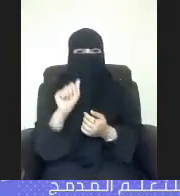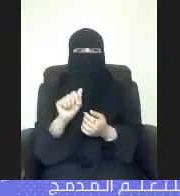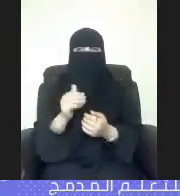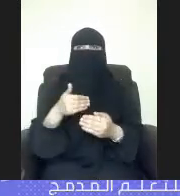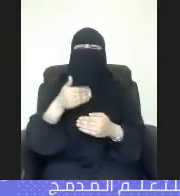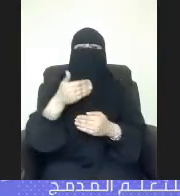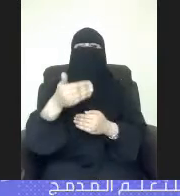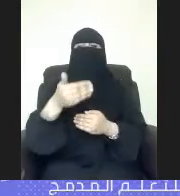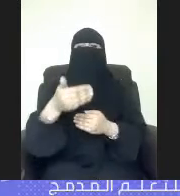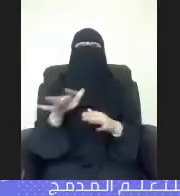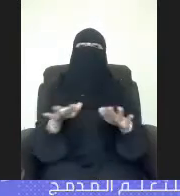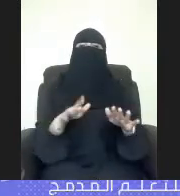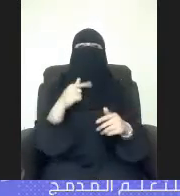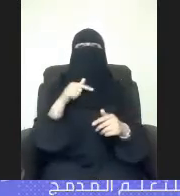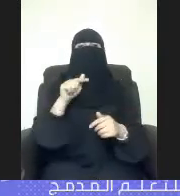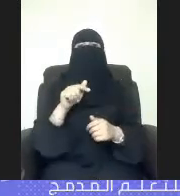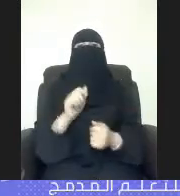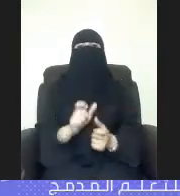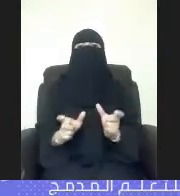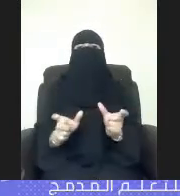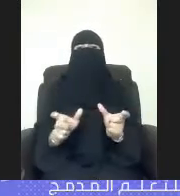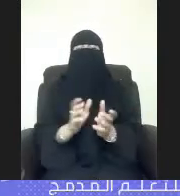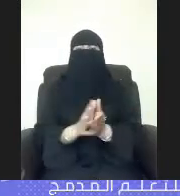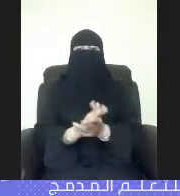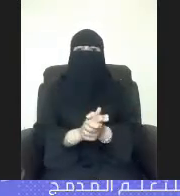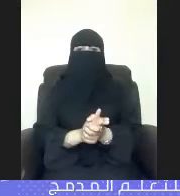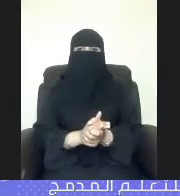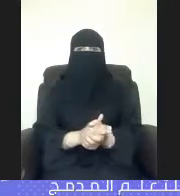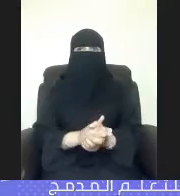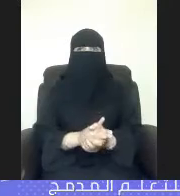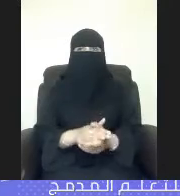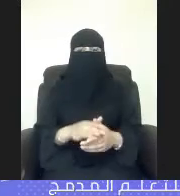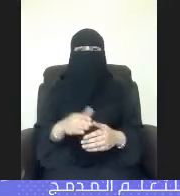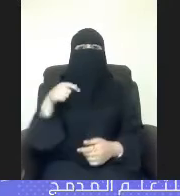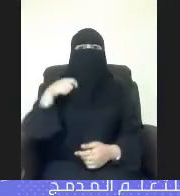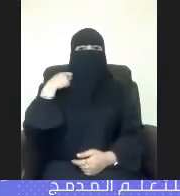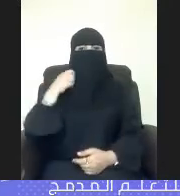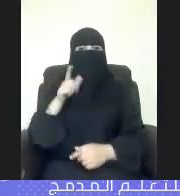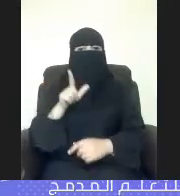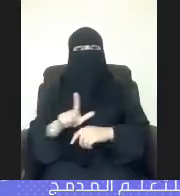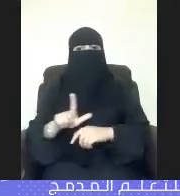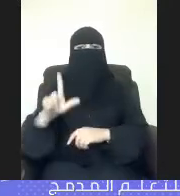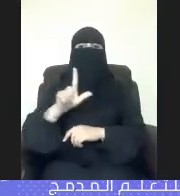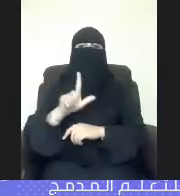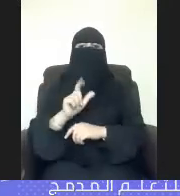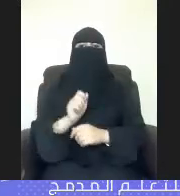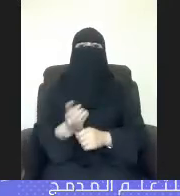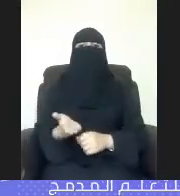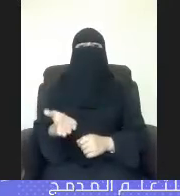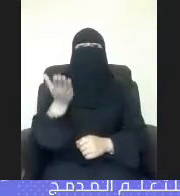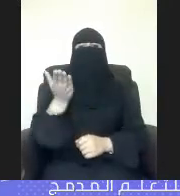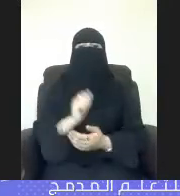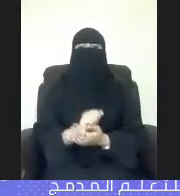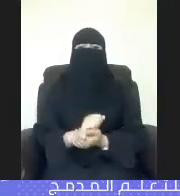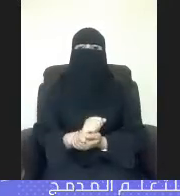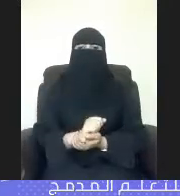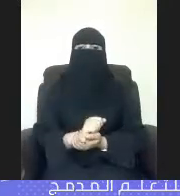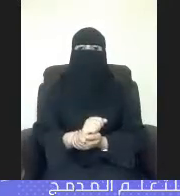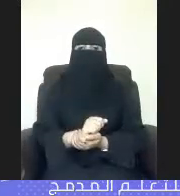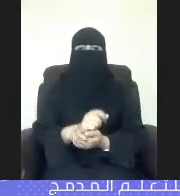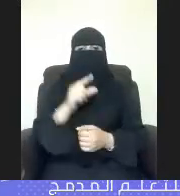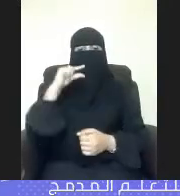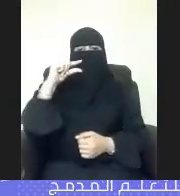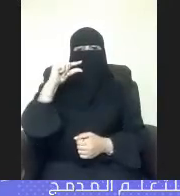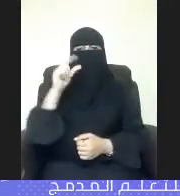الحمد. رحبوا معي بسعادة عميد عمادة التعلم الإلكتروني الدكتور نايف جبلي.